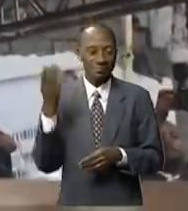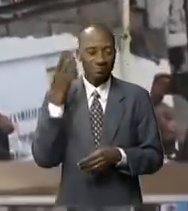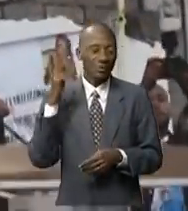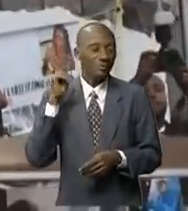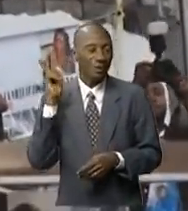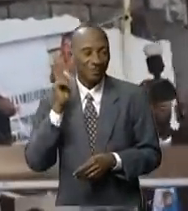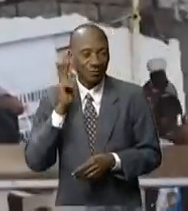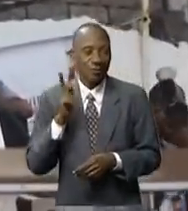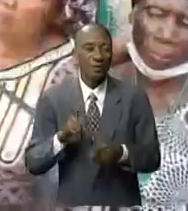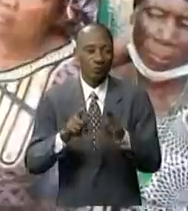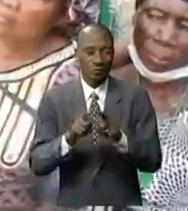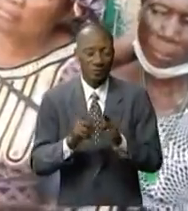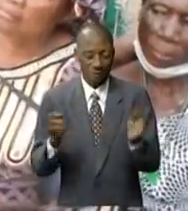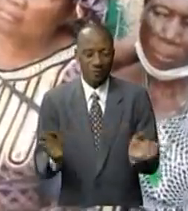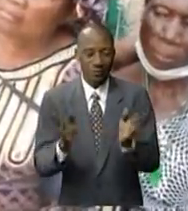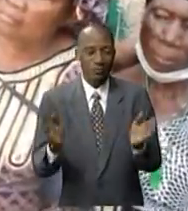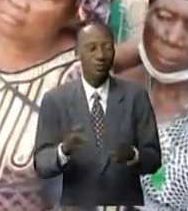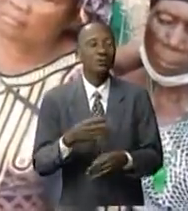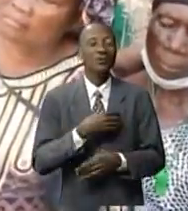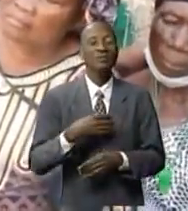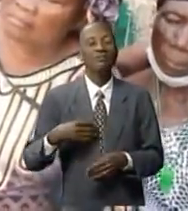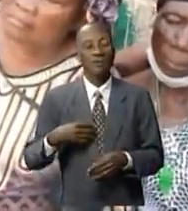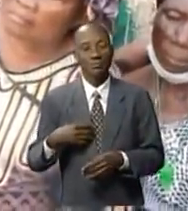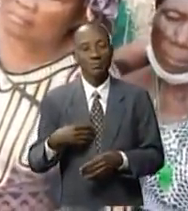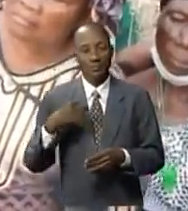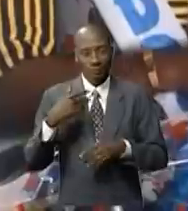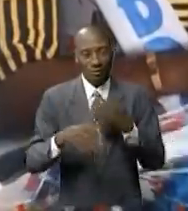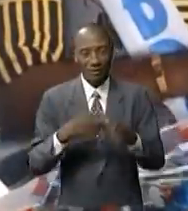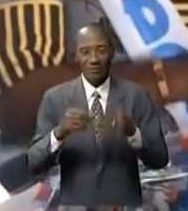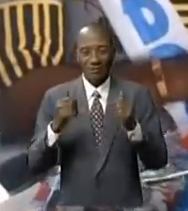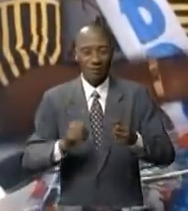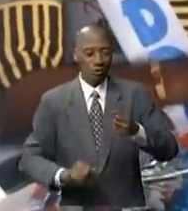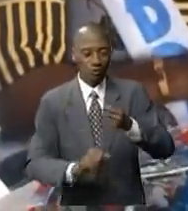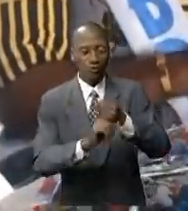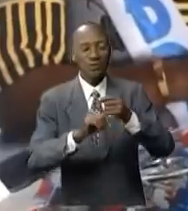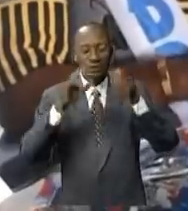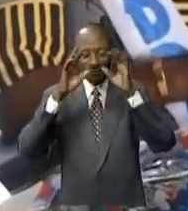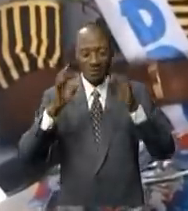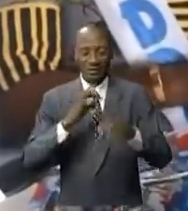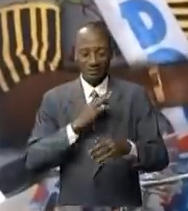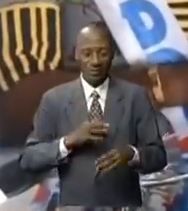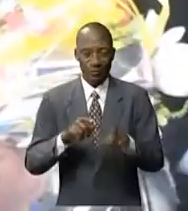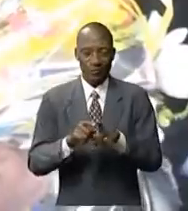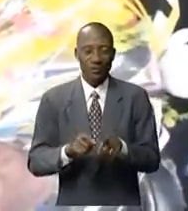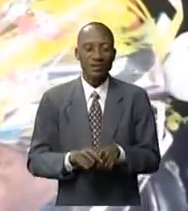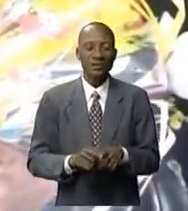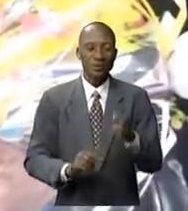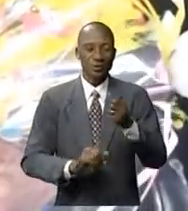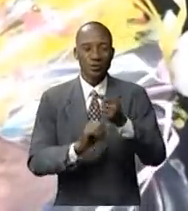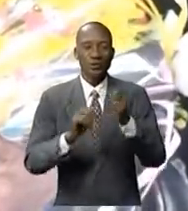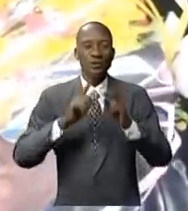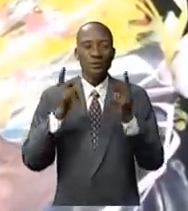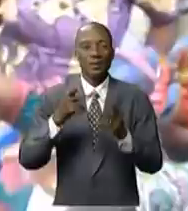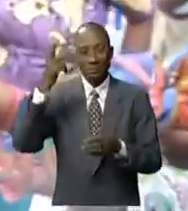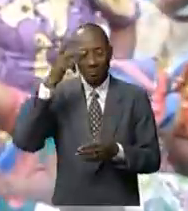prouve que les femmes de l'UDPS restent loyales à Félix Antoine Tshisekedi Tshilombo et à l'UDPS. Les heureuses nominées